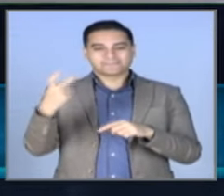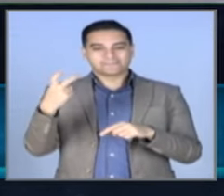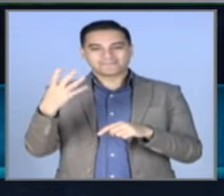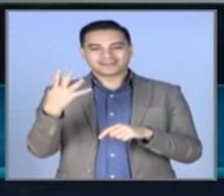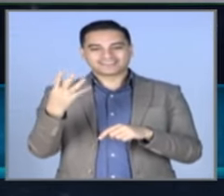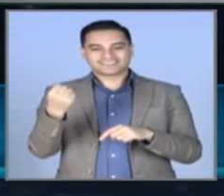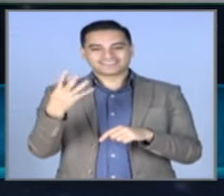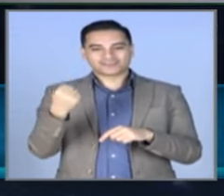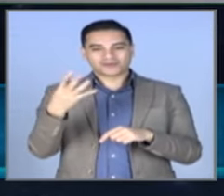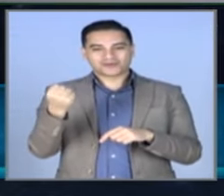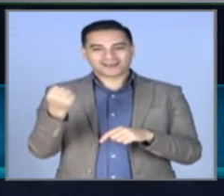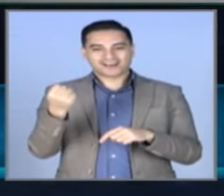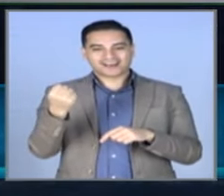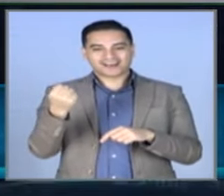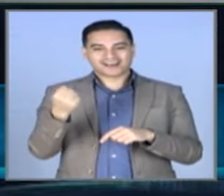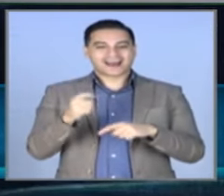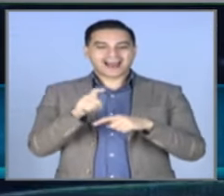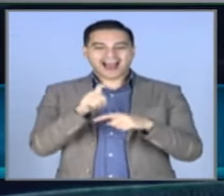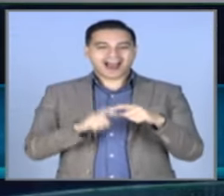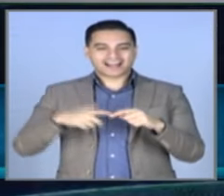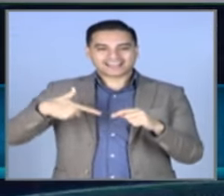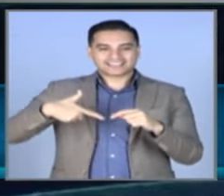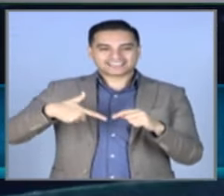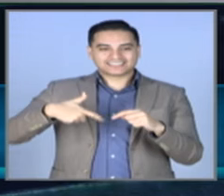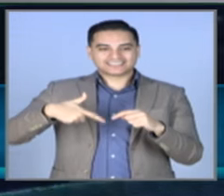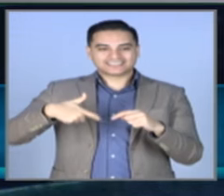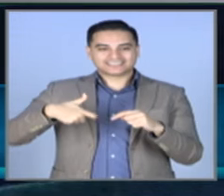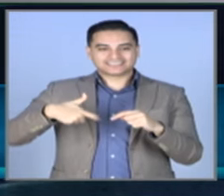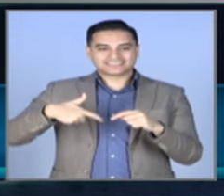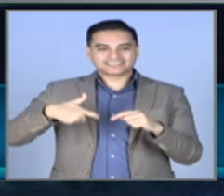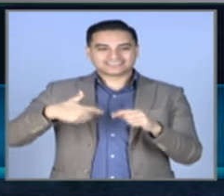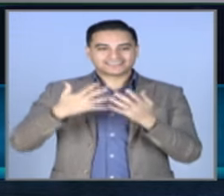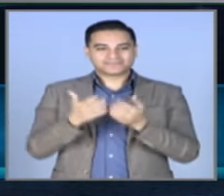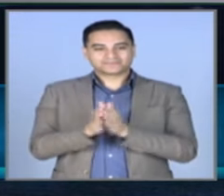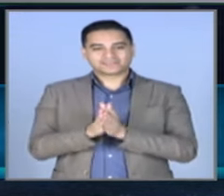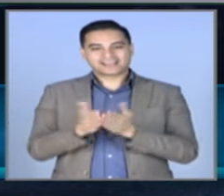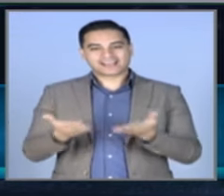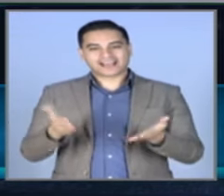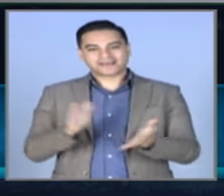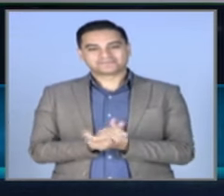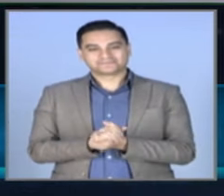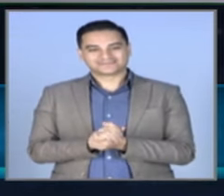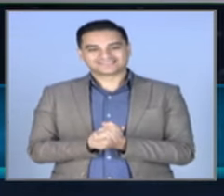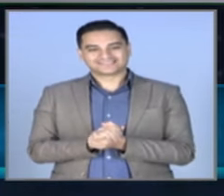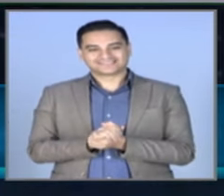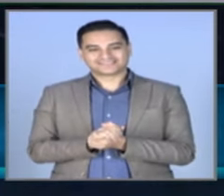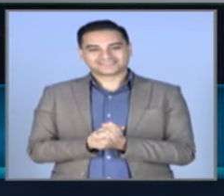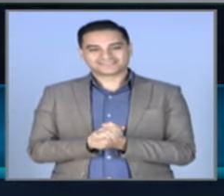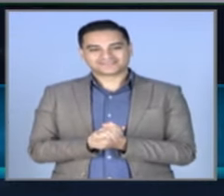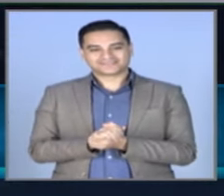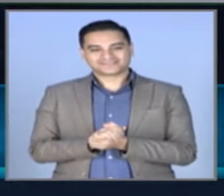54 في 240 على 60 يساوي